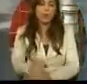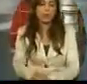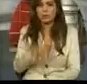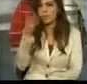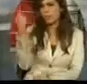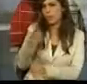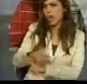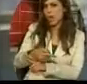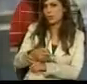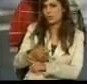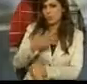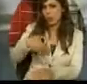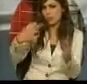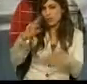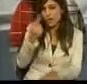יותר?